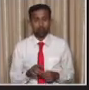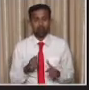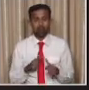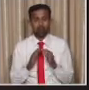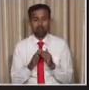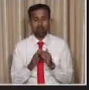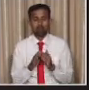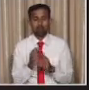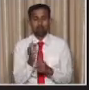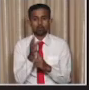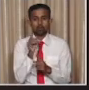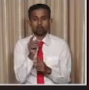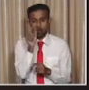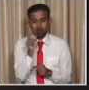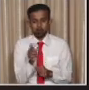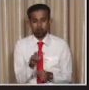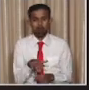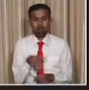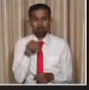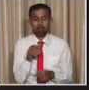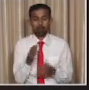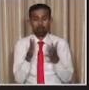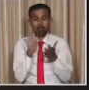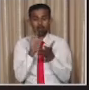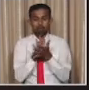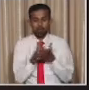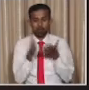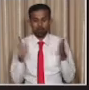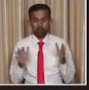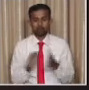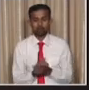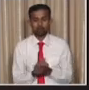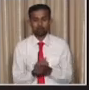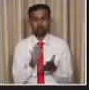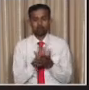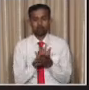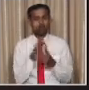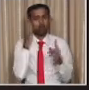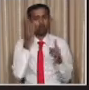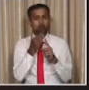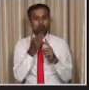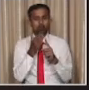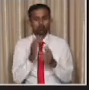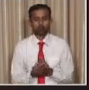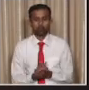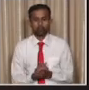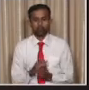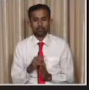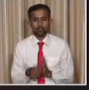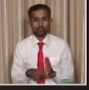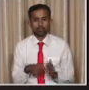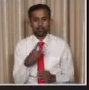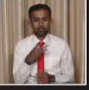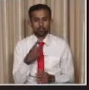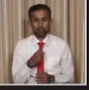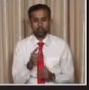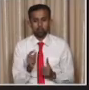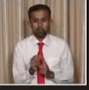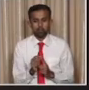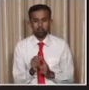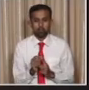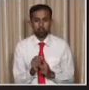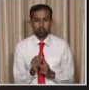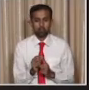ජනාධිපතිතුමාගේ ප්‍රධානත්වයෙන් විශාල සාදයක්. මොකද්ද ඒ සාදේ අරමුණ? අර මේ රටේ තුනෙන් එකක් දුප්පතුන් වෙලා